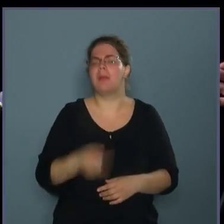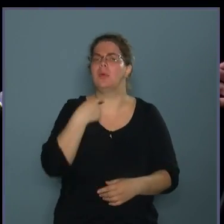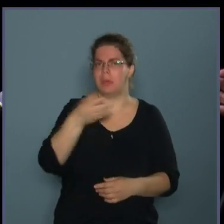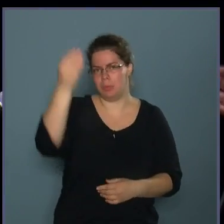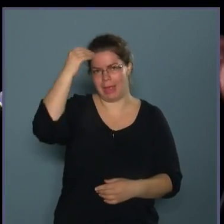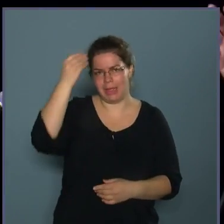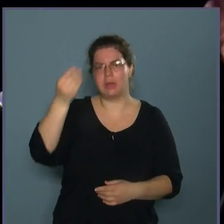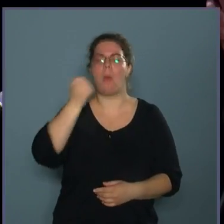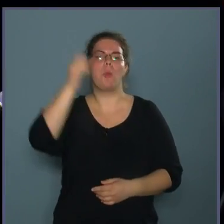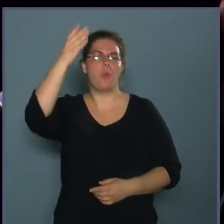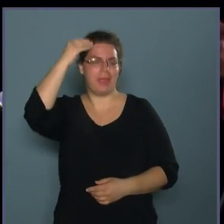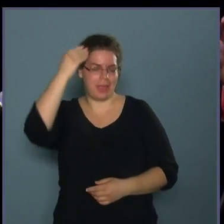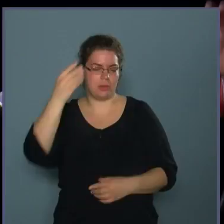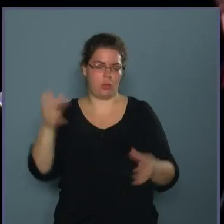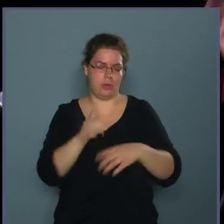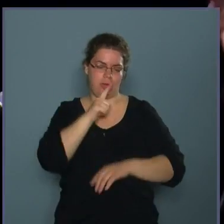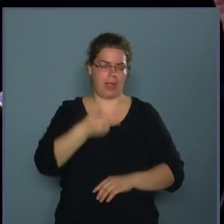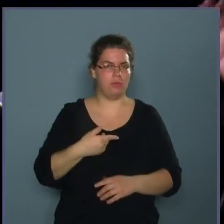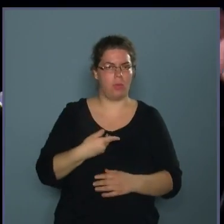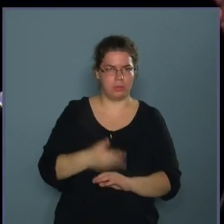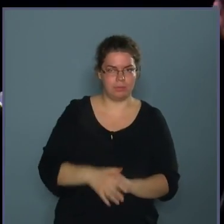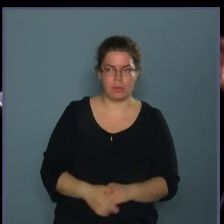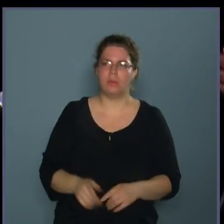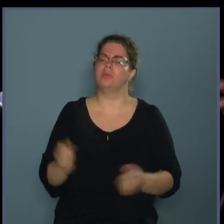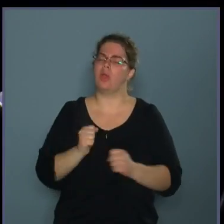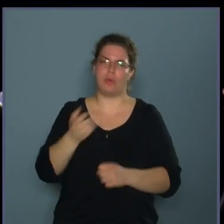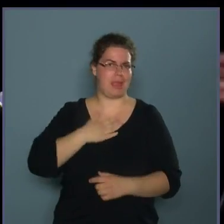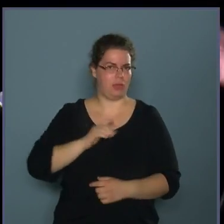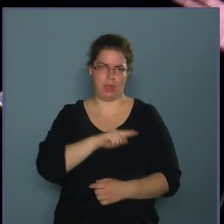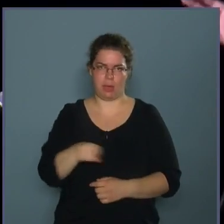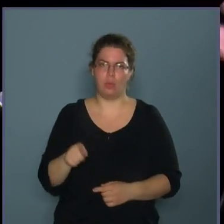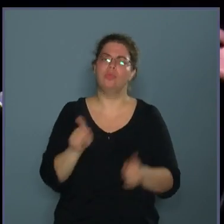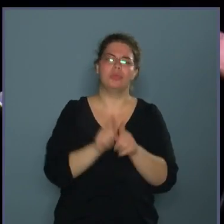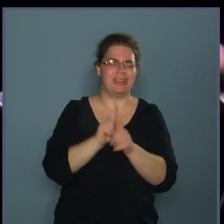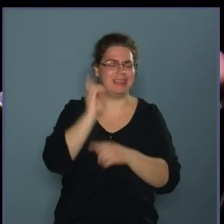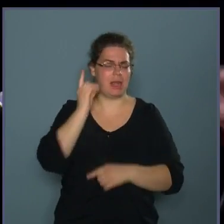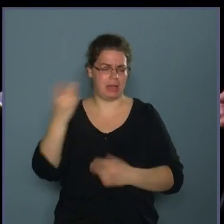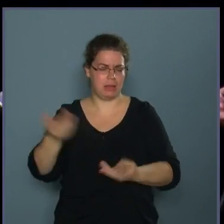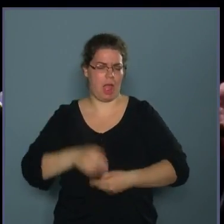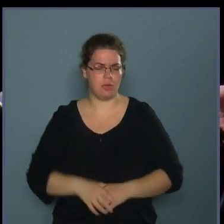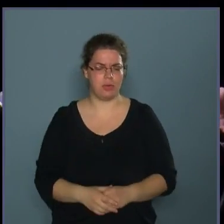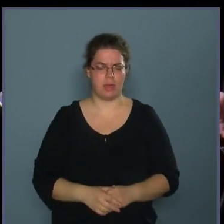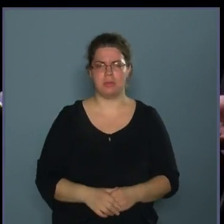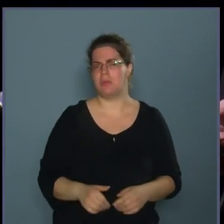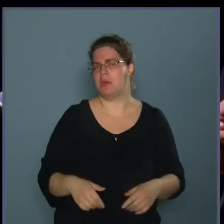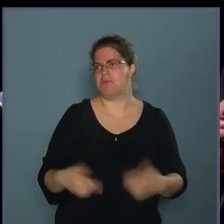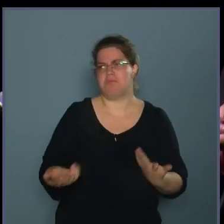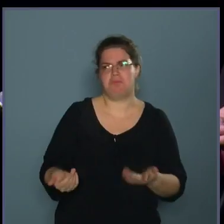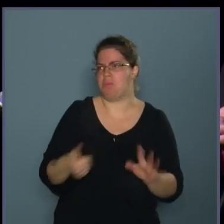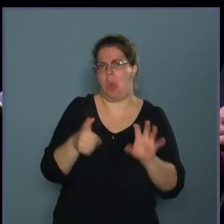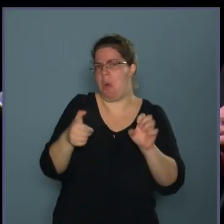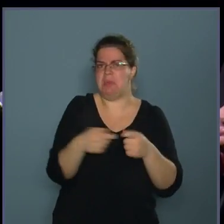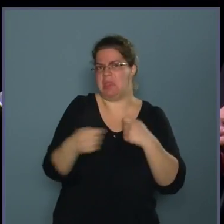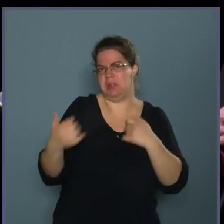kapni. Nagyon szeressétek őket, ők ugyanezzel a szeretettel jöttek. Úszka nem messziről, mert egy 600 kilométert levezettek gyorsan,